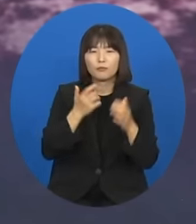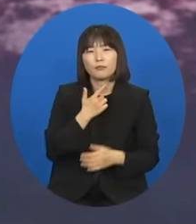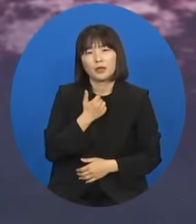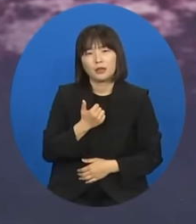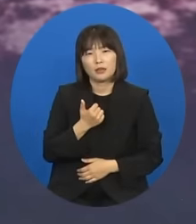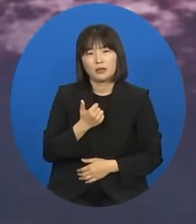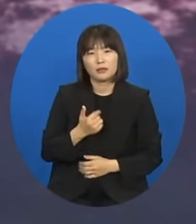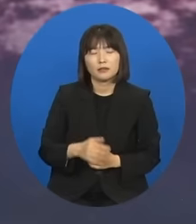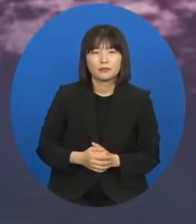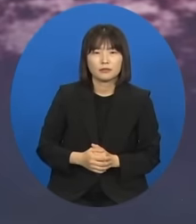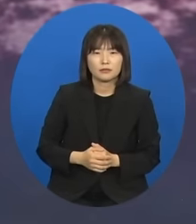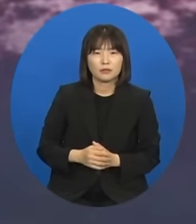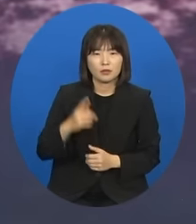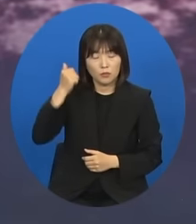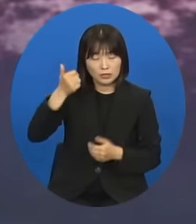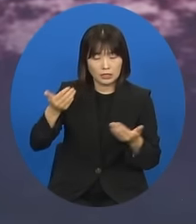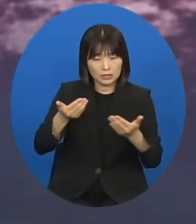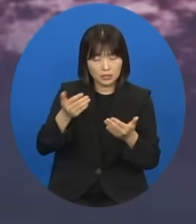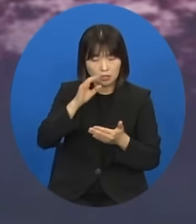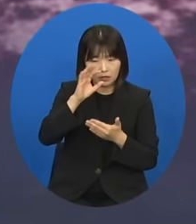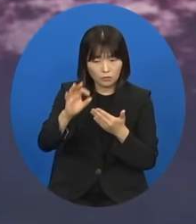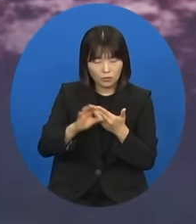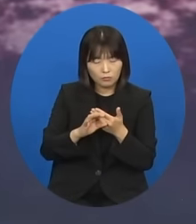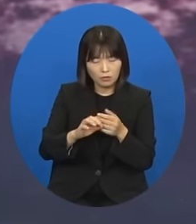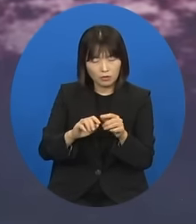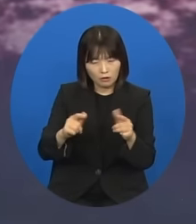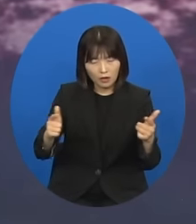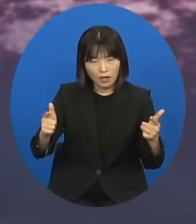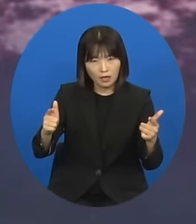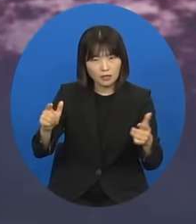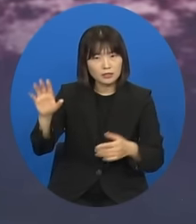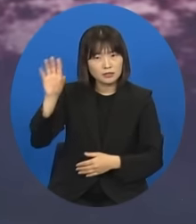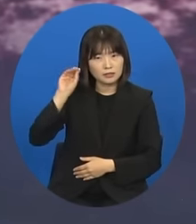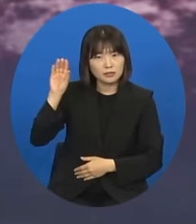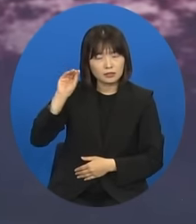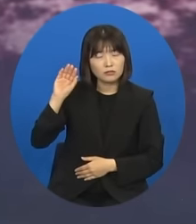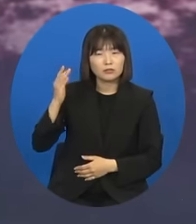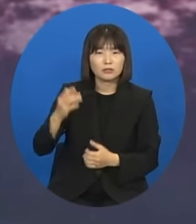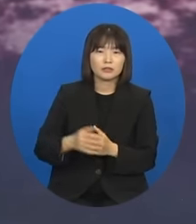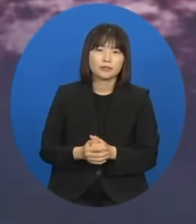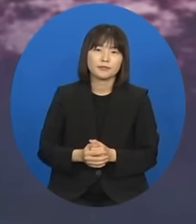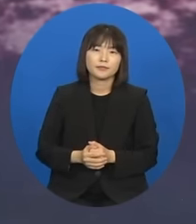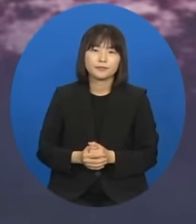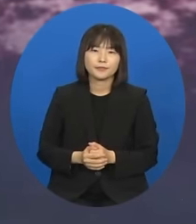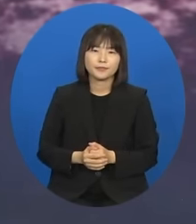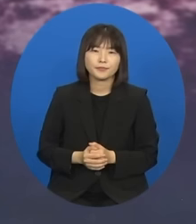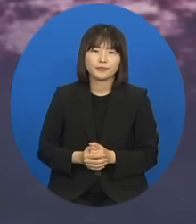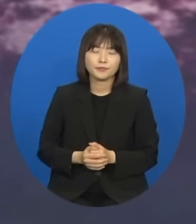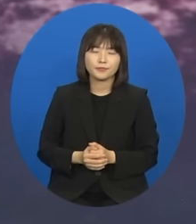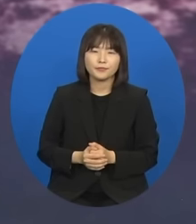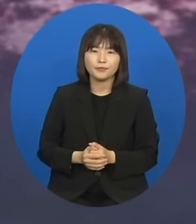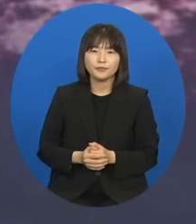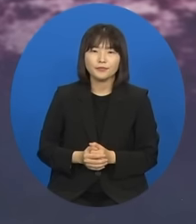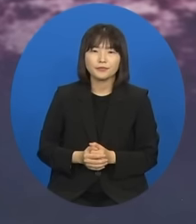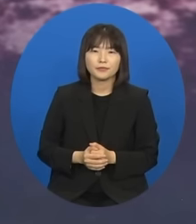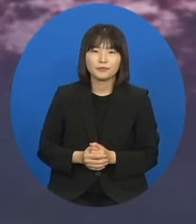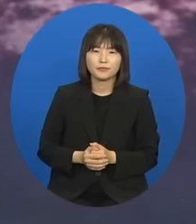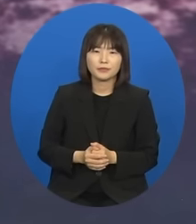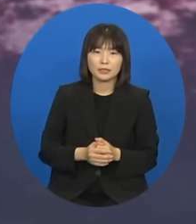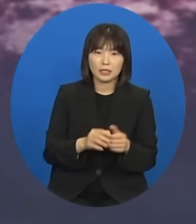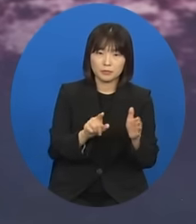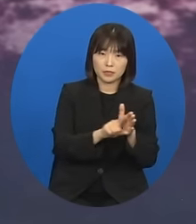목회를 하다 보면요 참 여러 가지 이야기를 듣게 돼요 비슷한 이야기를 참 듣게 됩니다 뭐냐면